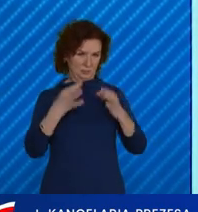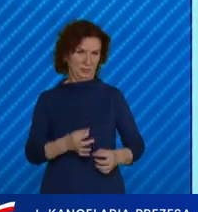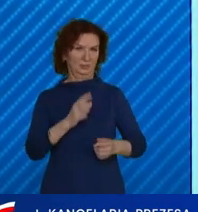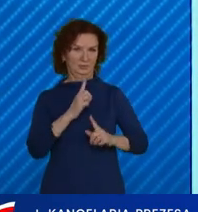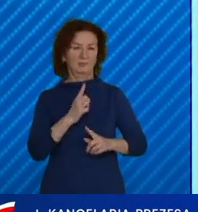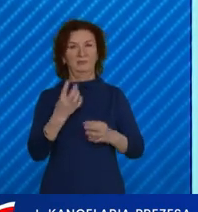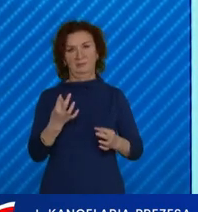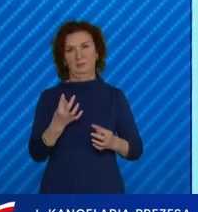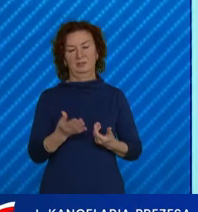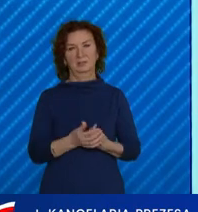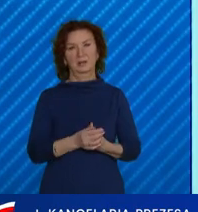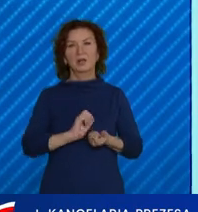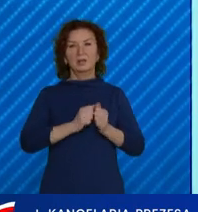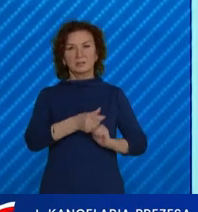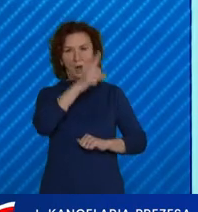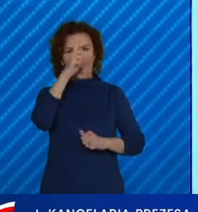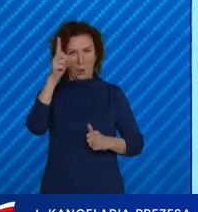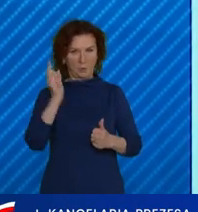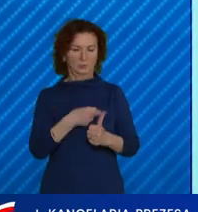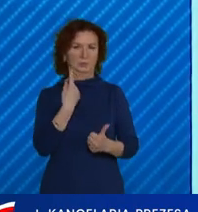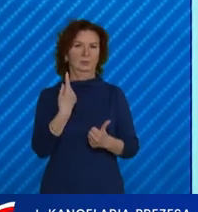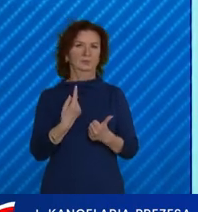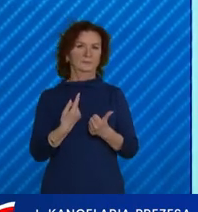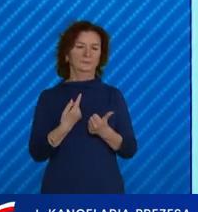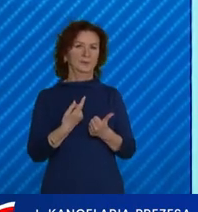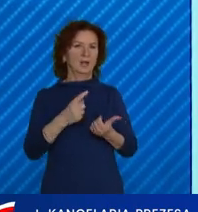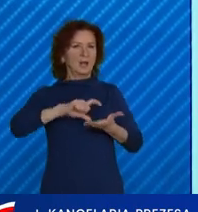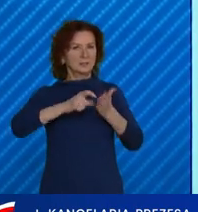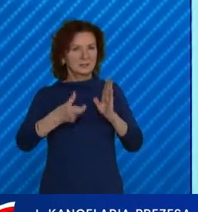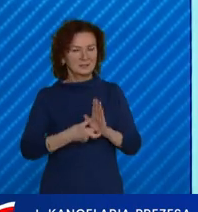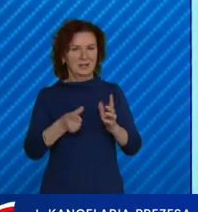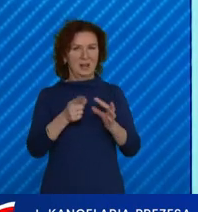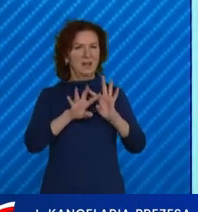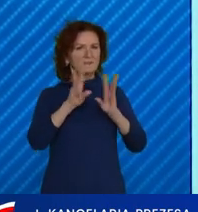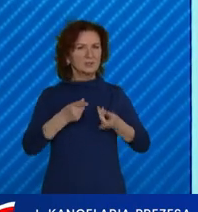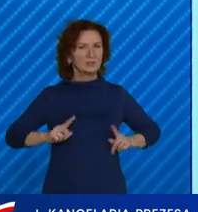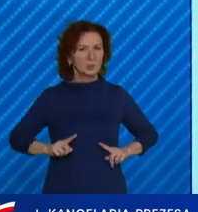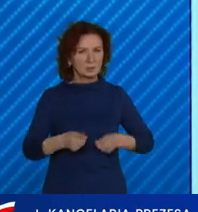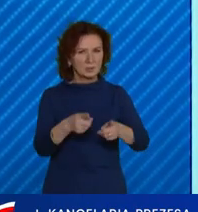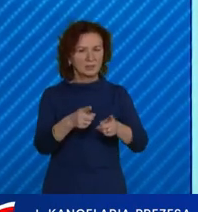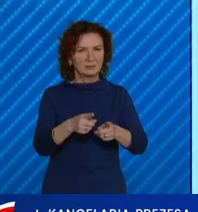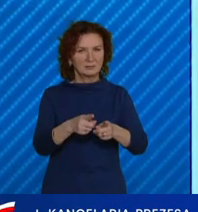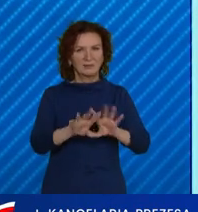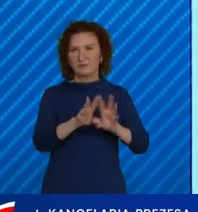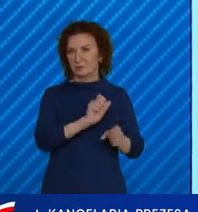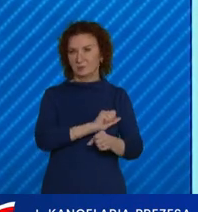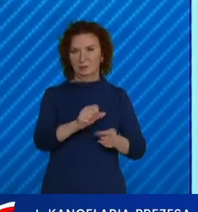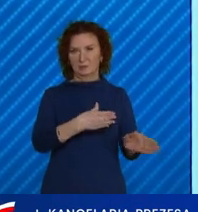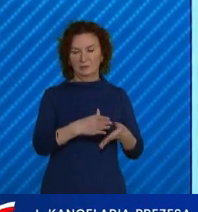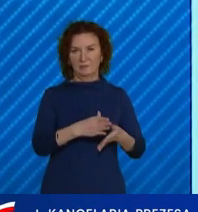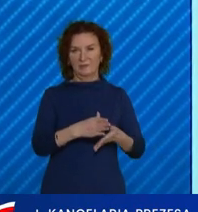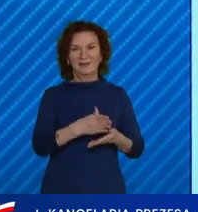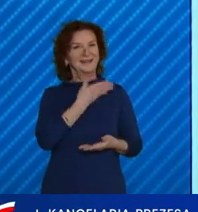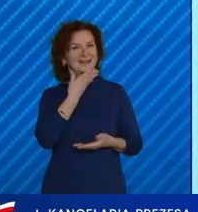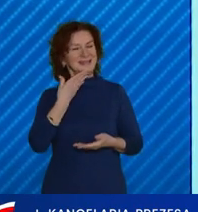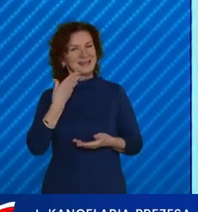rozmawiamy, że są ludzie, są przygotowane sale, jest cała organizacja, a szczepionek jest mało. Bo jesteśmy w